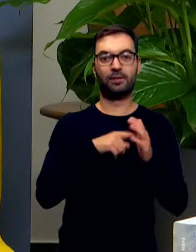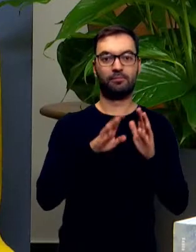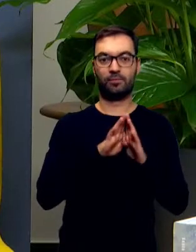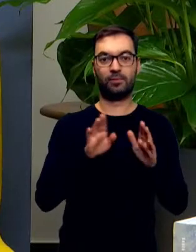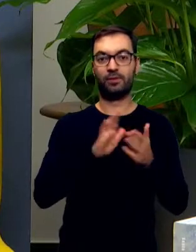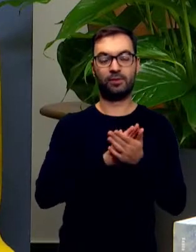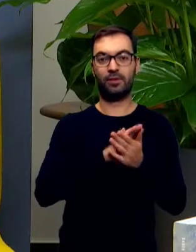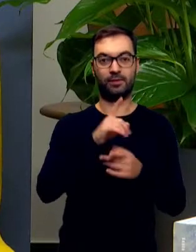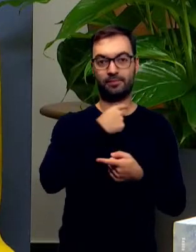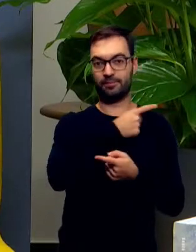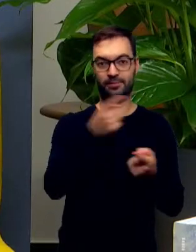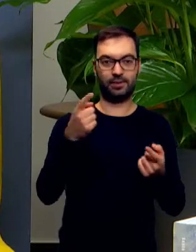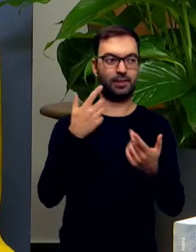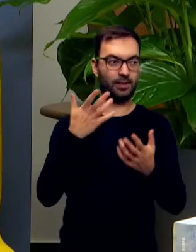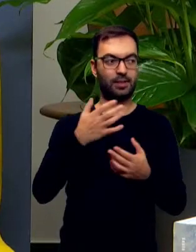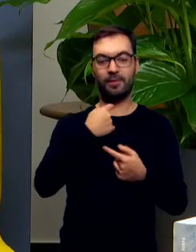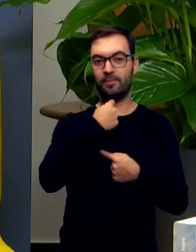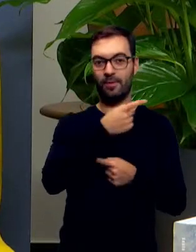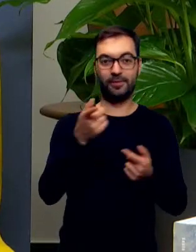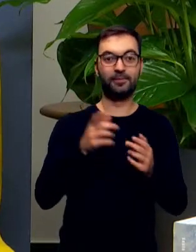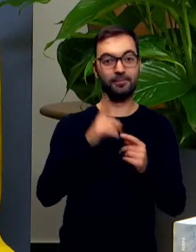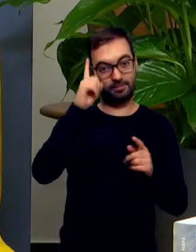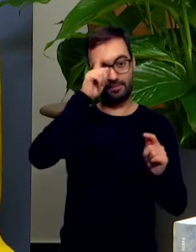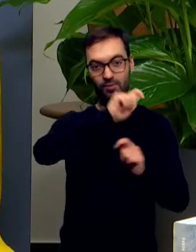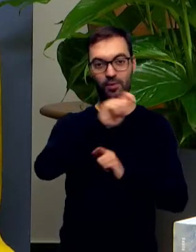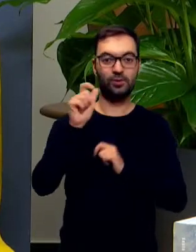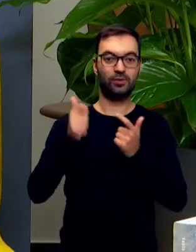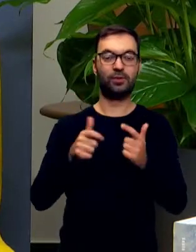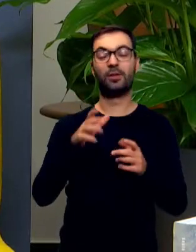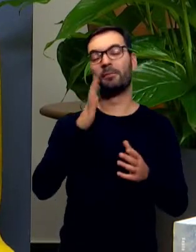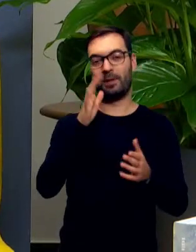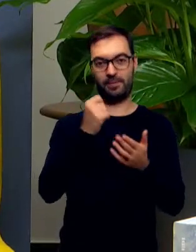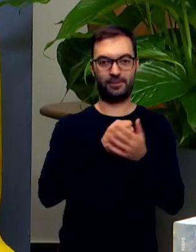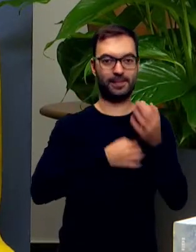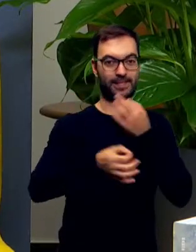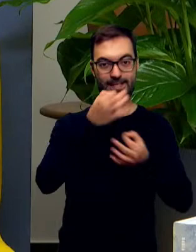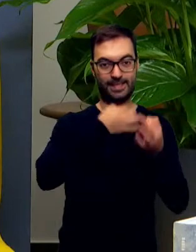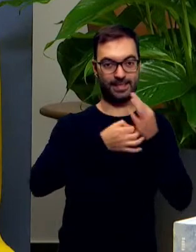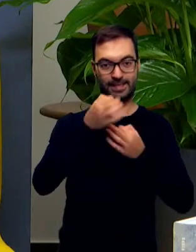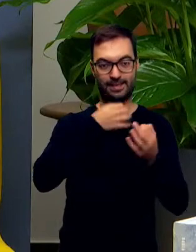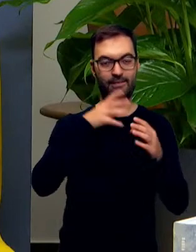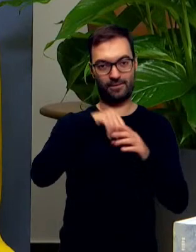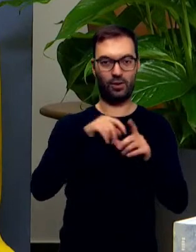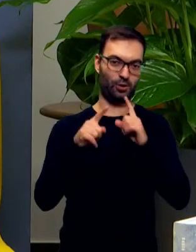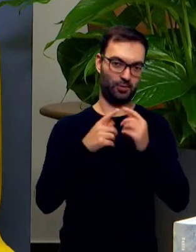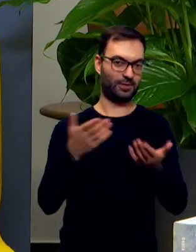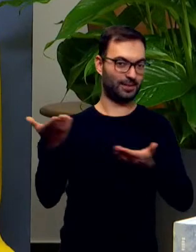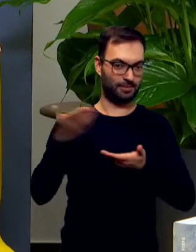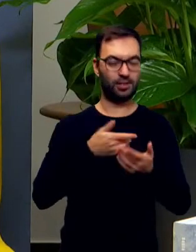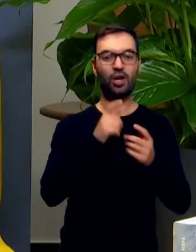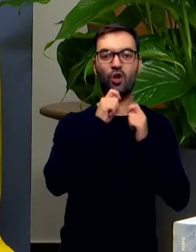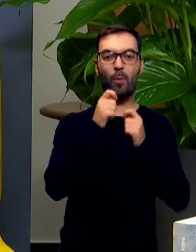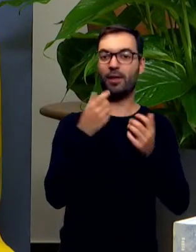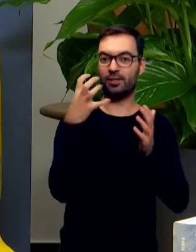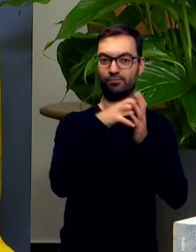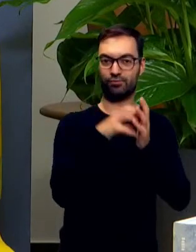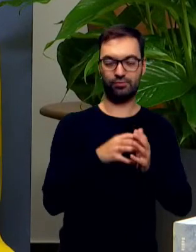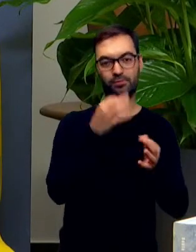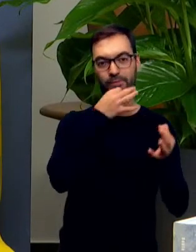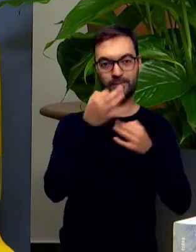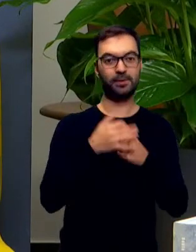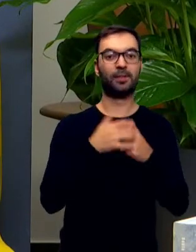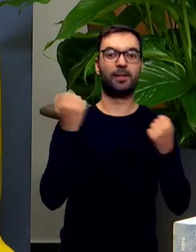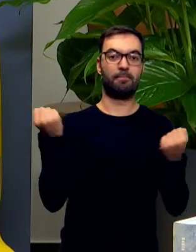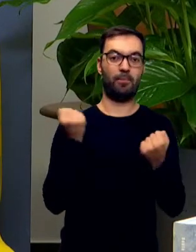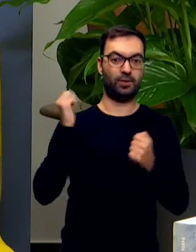tylko zwrócę się do Państwa, z przyjemnością oczywiście, bo przypominam, że mogą Państwo także wziąć udział w naszej rozmowie, więc w komentarzach proszę wpisywać pytania